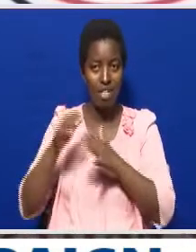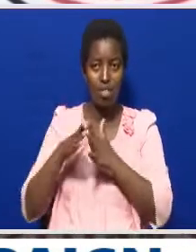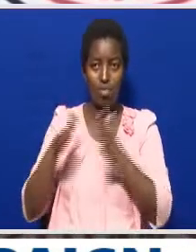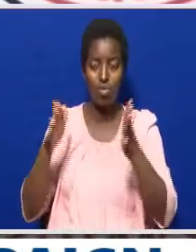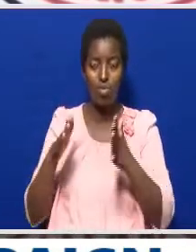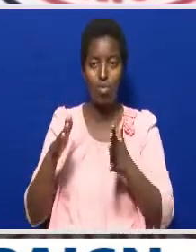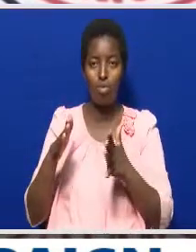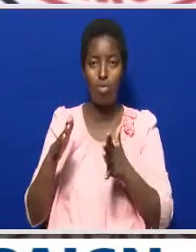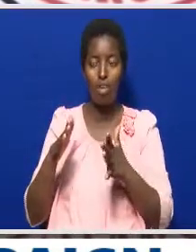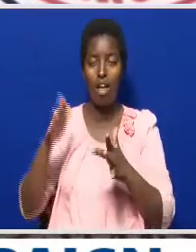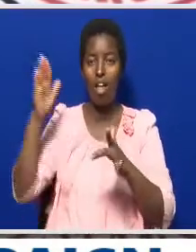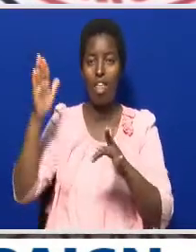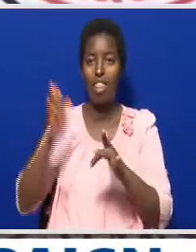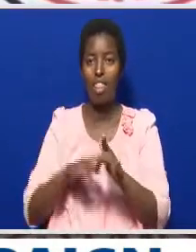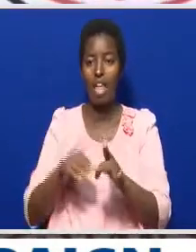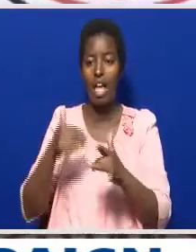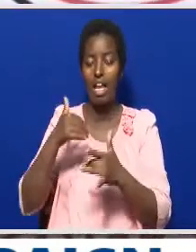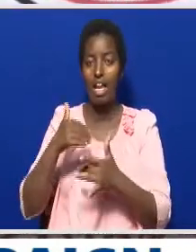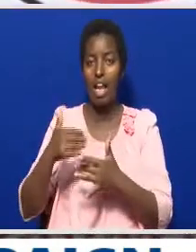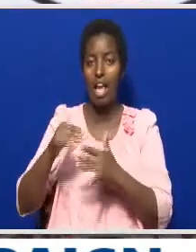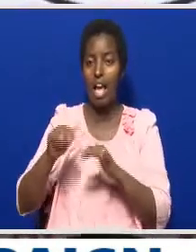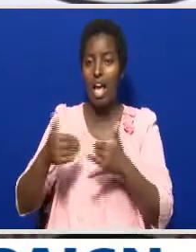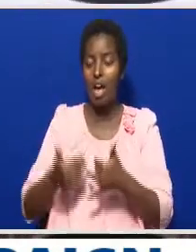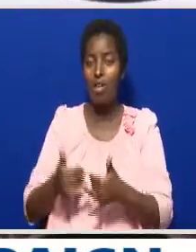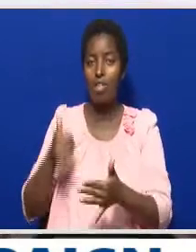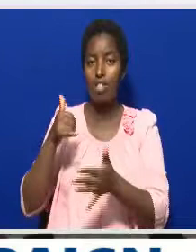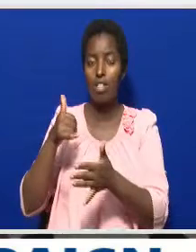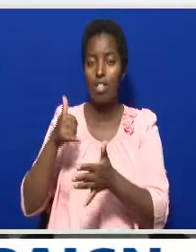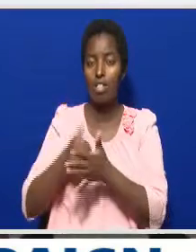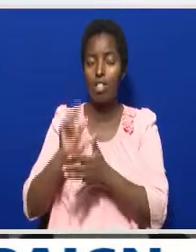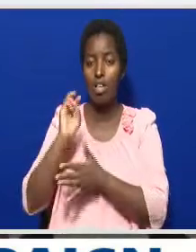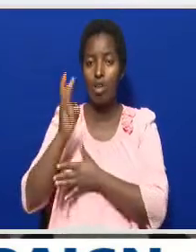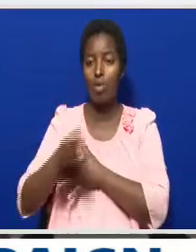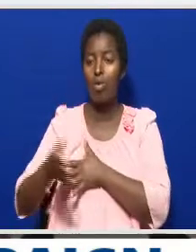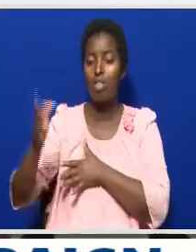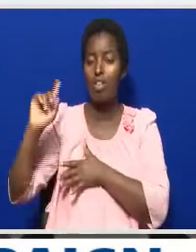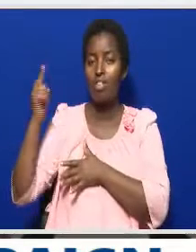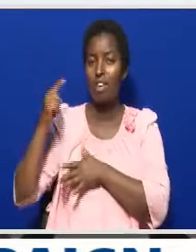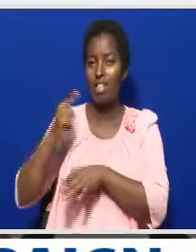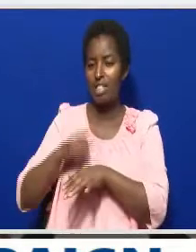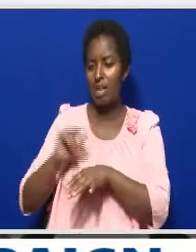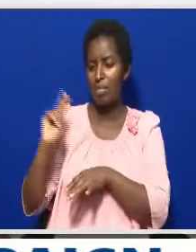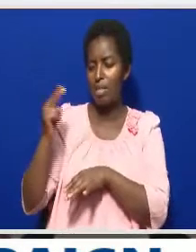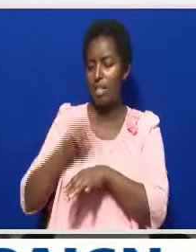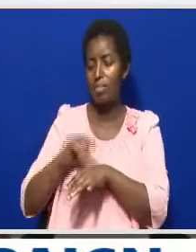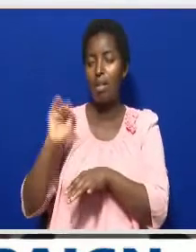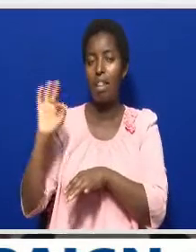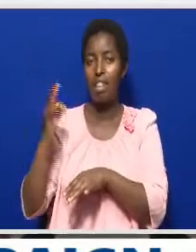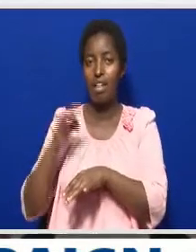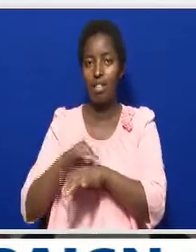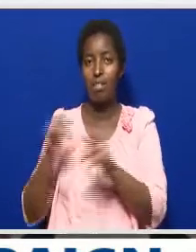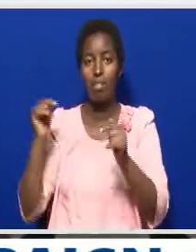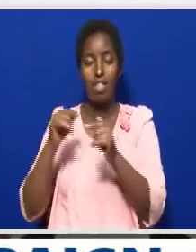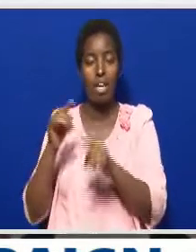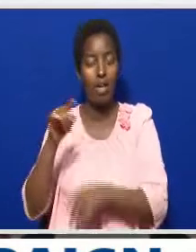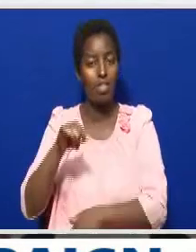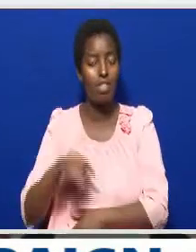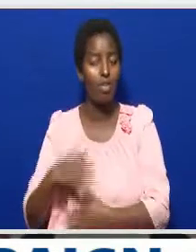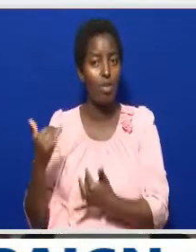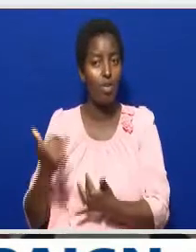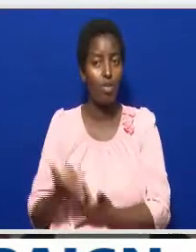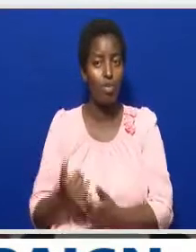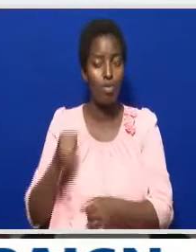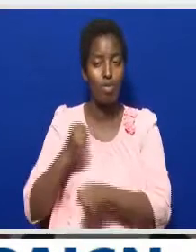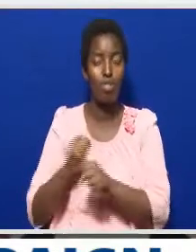kuliko vile ilikuwa katika maambukizi yale ya mara ya kwanza, mara ya pili na mara ya 3. Hata sisi hatukutarajia itaenda